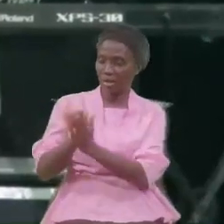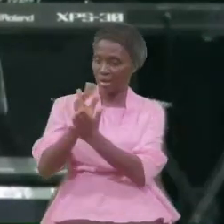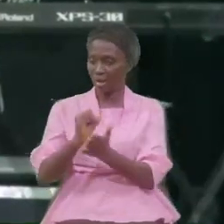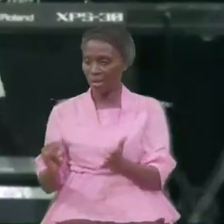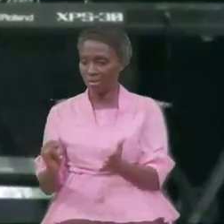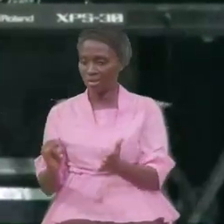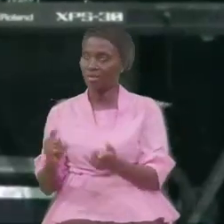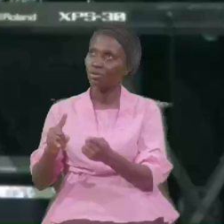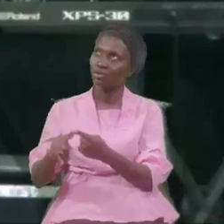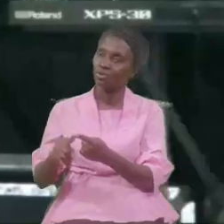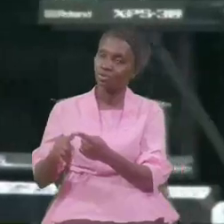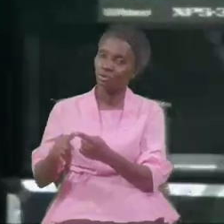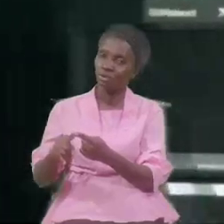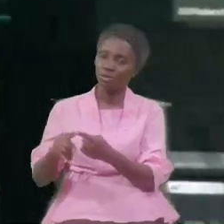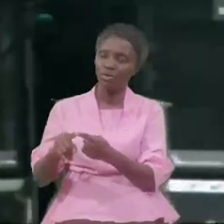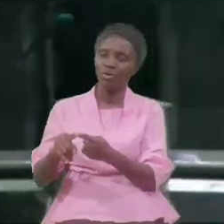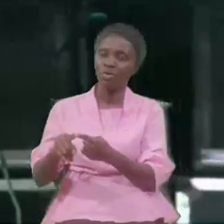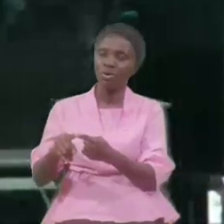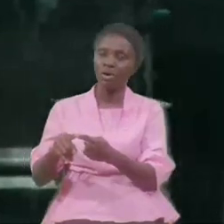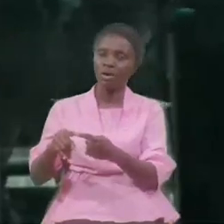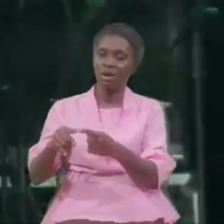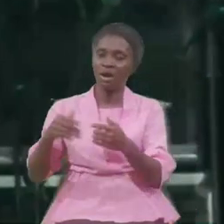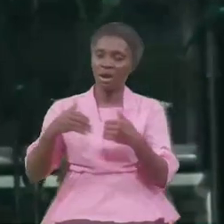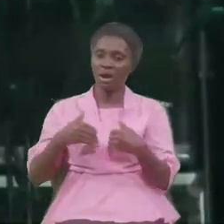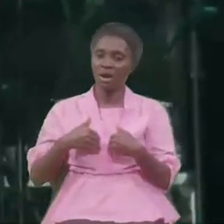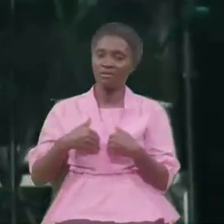Il demande à ce que ce besoin soit